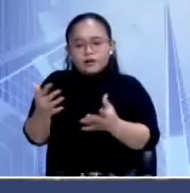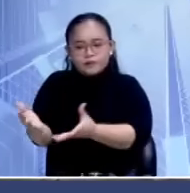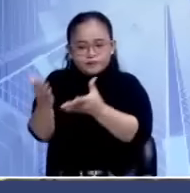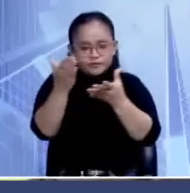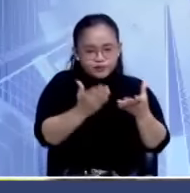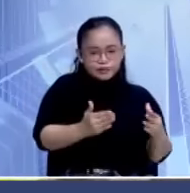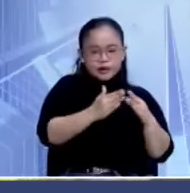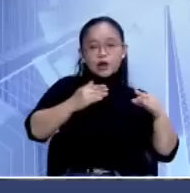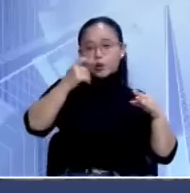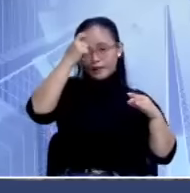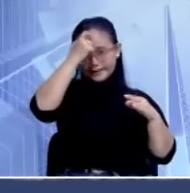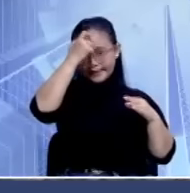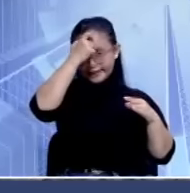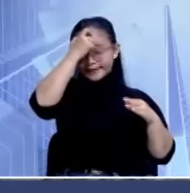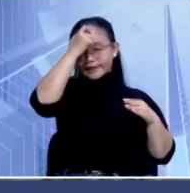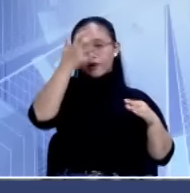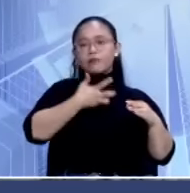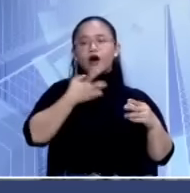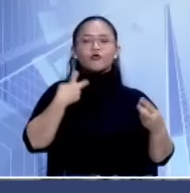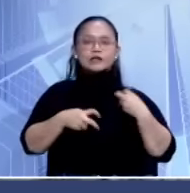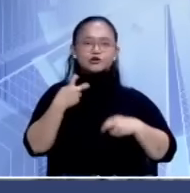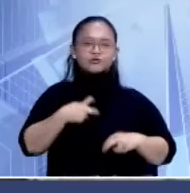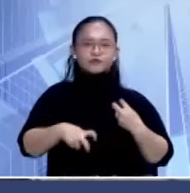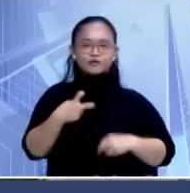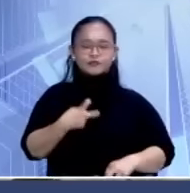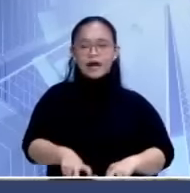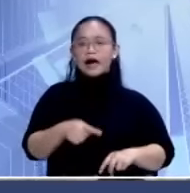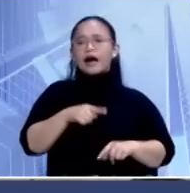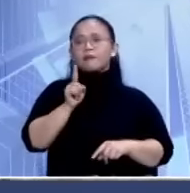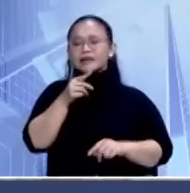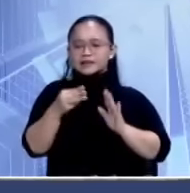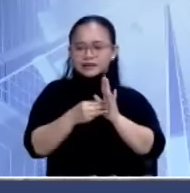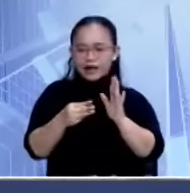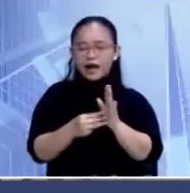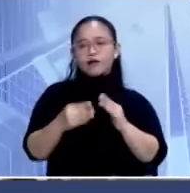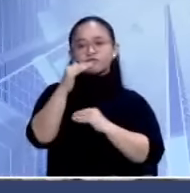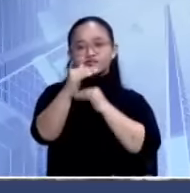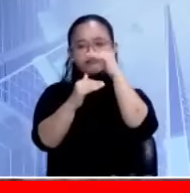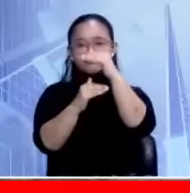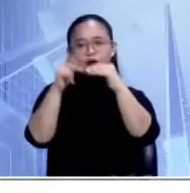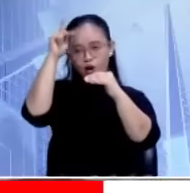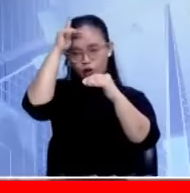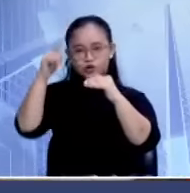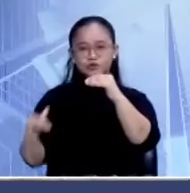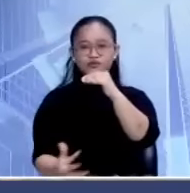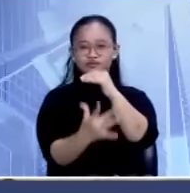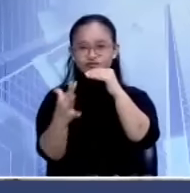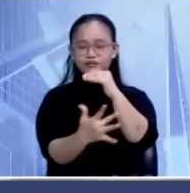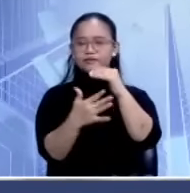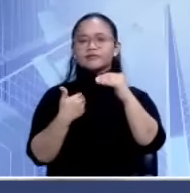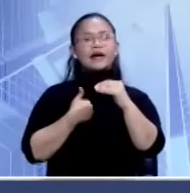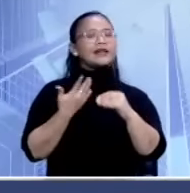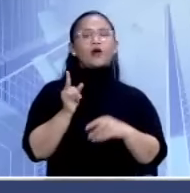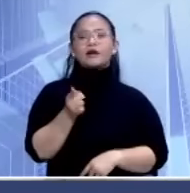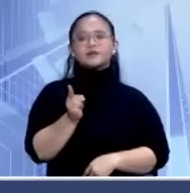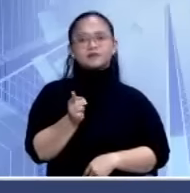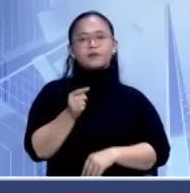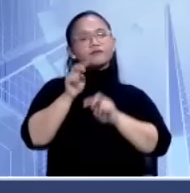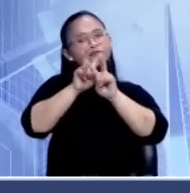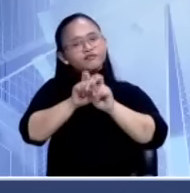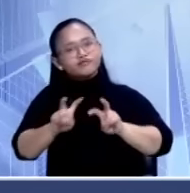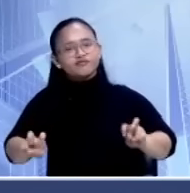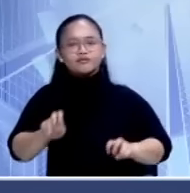dibawa ke Rumah Sakit Polri Kramat Jati untuk divisum. Belum diketahui penyebab kebakaran yang menghanguskan 4 bangunan, rukan dan 9 rumah